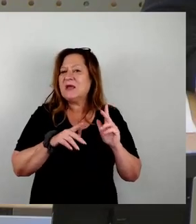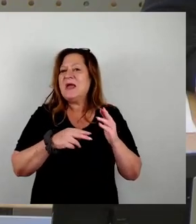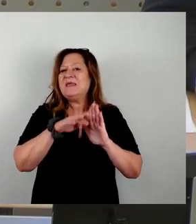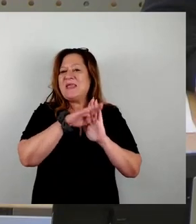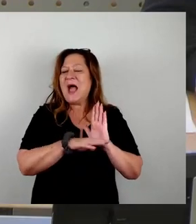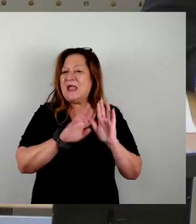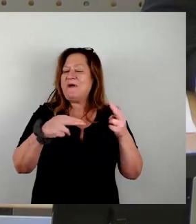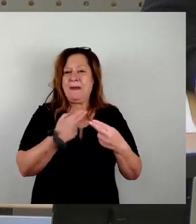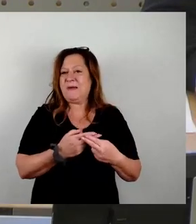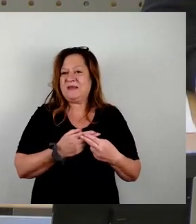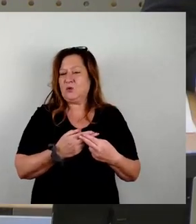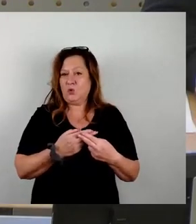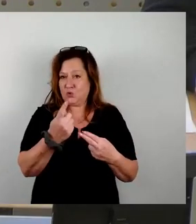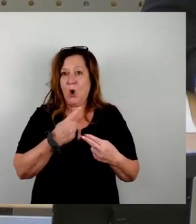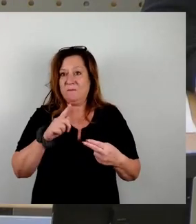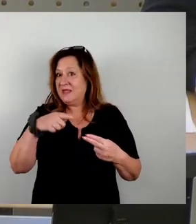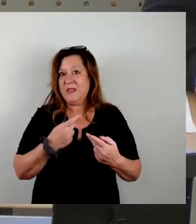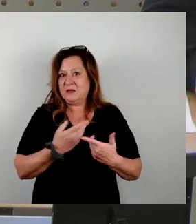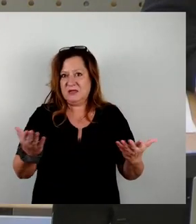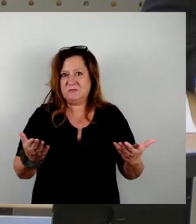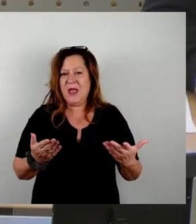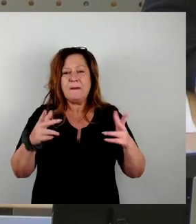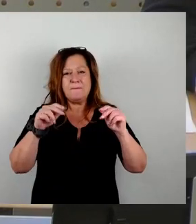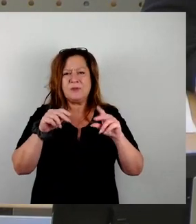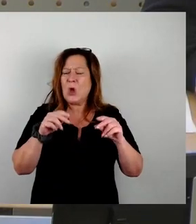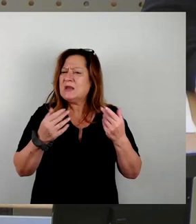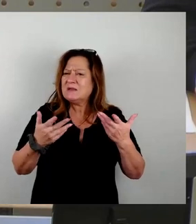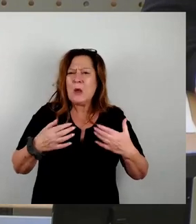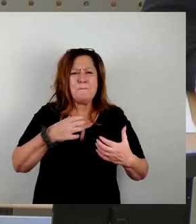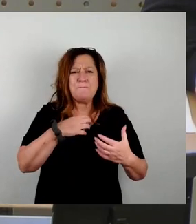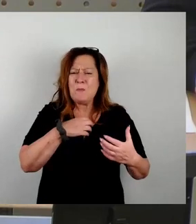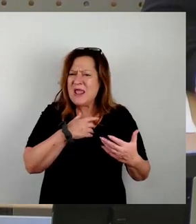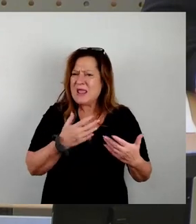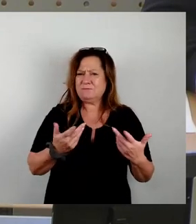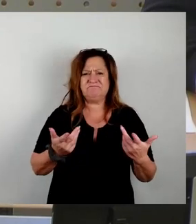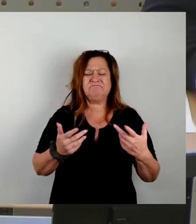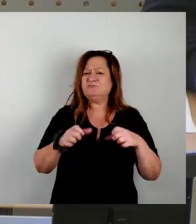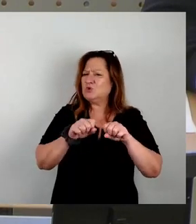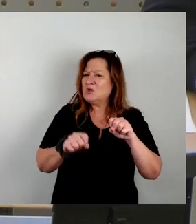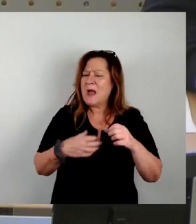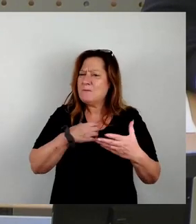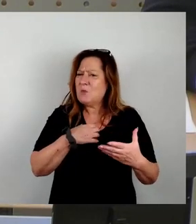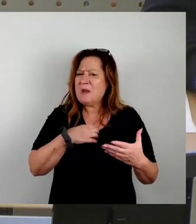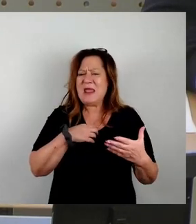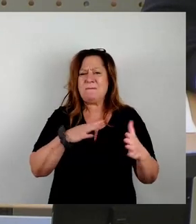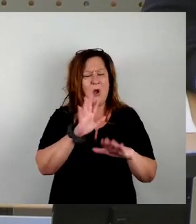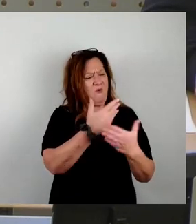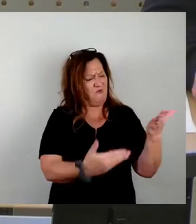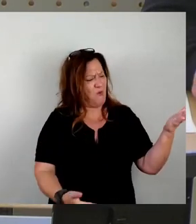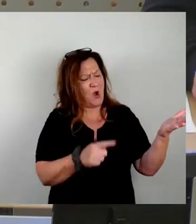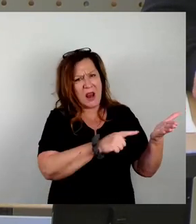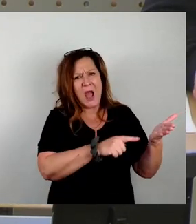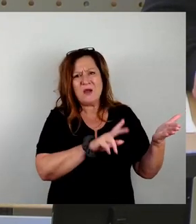Maße. Und das ist aus unserer Sicht auch ein systematisches Problem an dieser ganzen Vorlage, die uns ja auch beim VVO